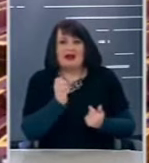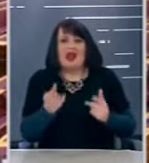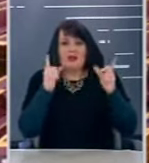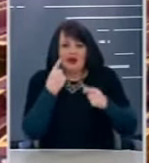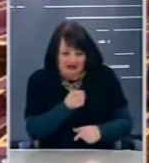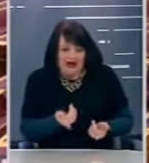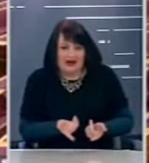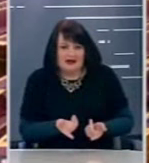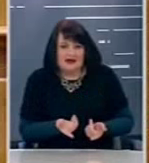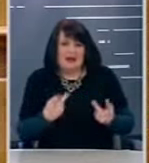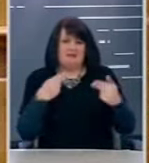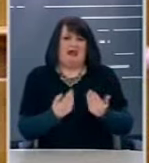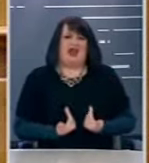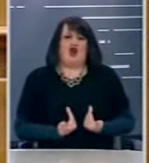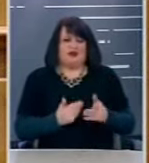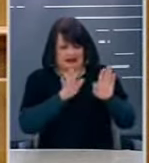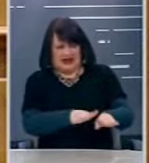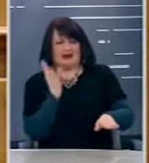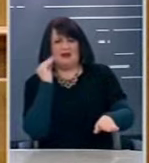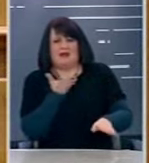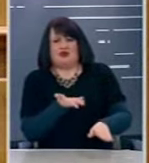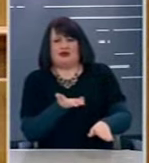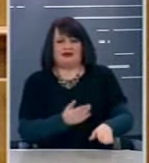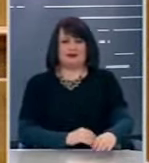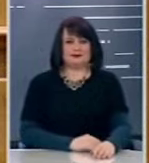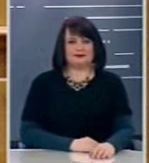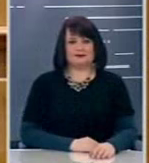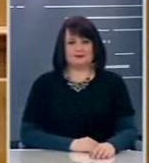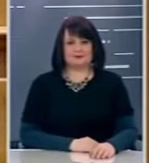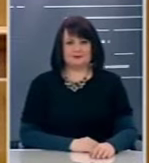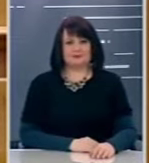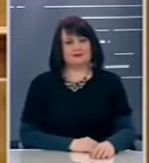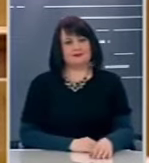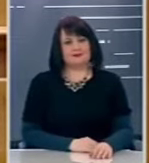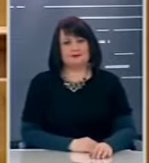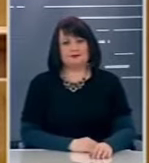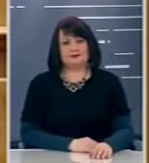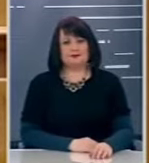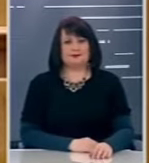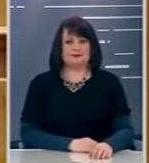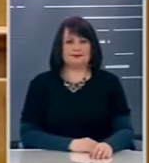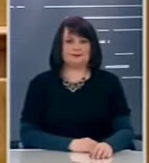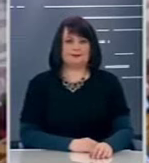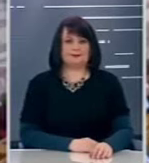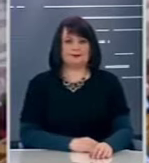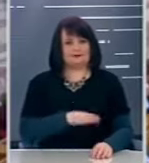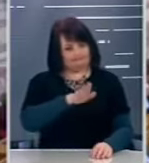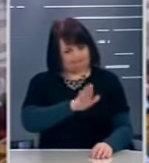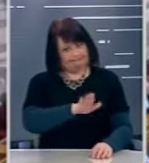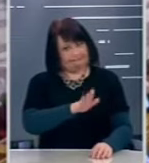φανερό. Μην με διακόπτετε. Καθίστε να ακούσετε. Παρακαλώ. παρακαλώ. Καθίστε, καθίστε,